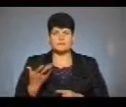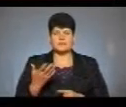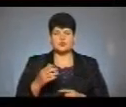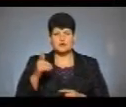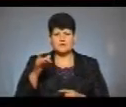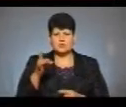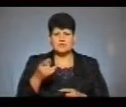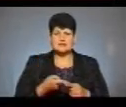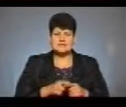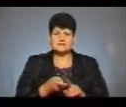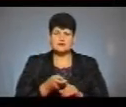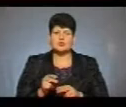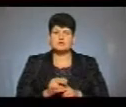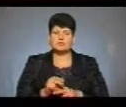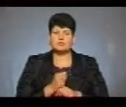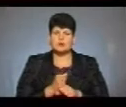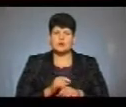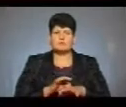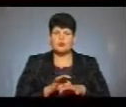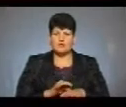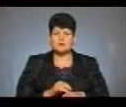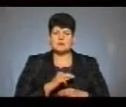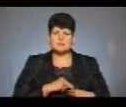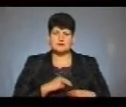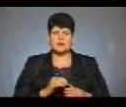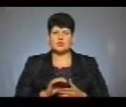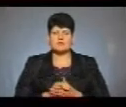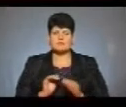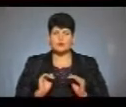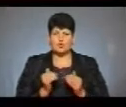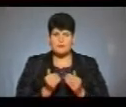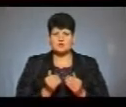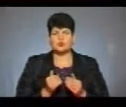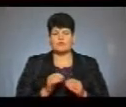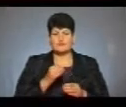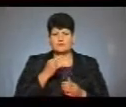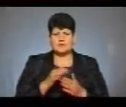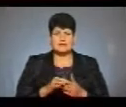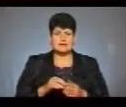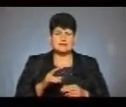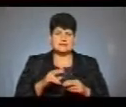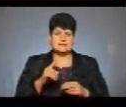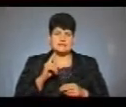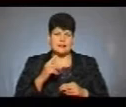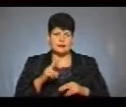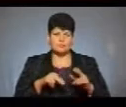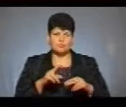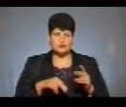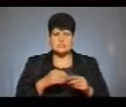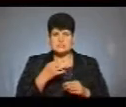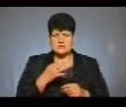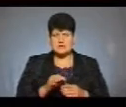ремонтними роботами. Їх проводять працівники товариства з обмеженою відповідальністю «Зеонбуд», повідомила виконувачка обов'язків директора цього